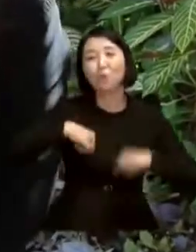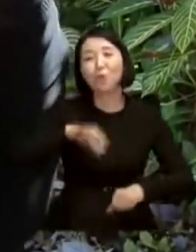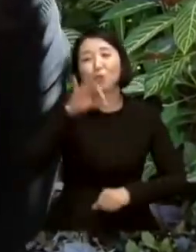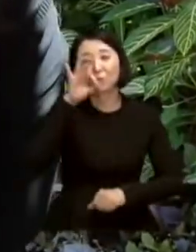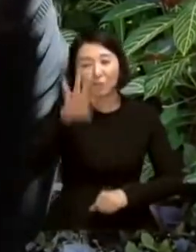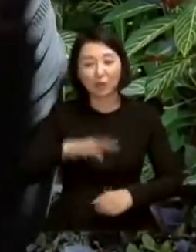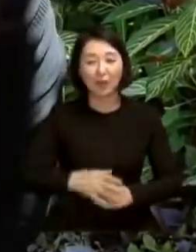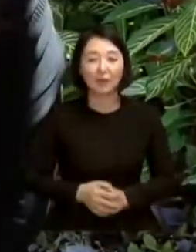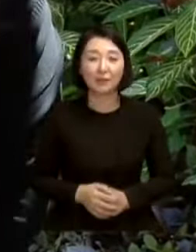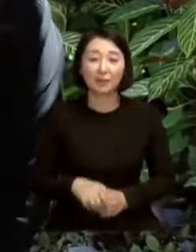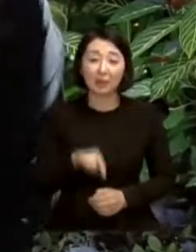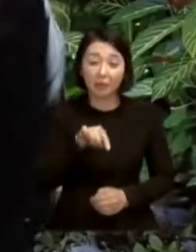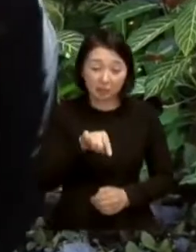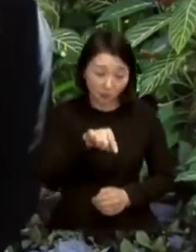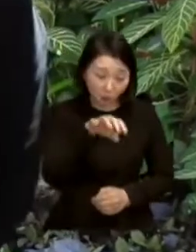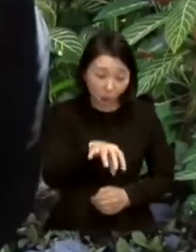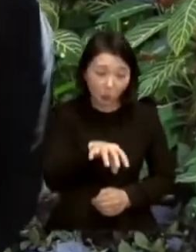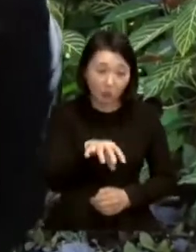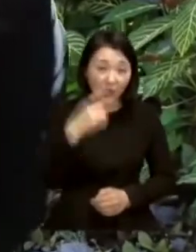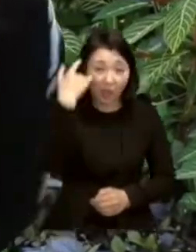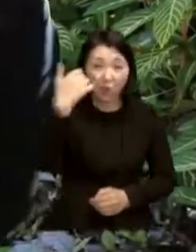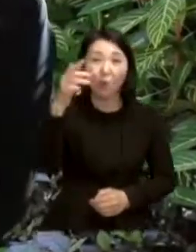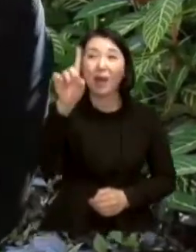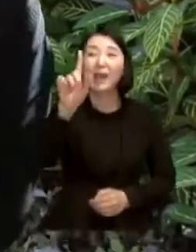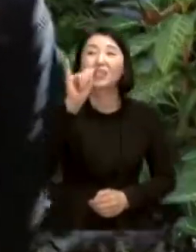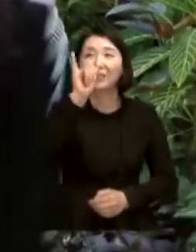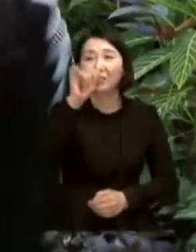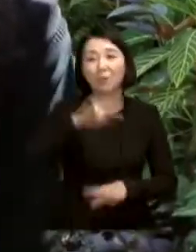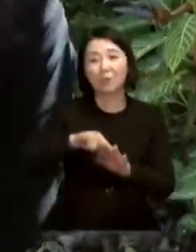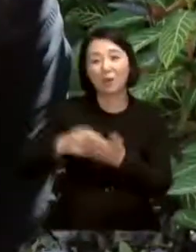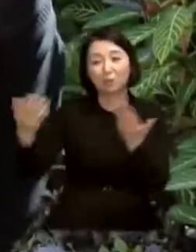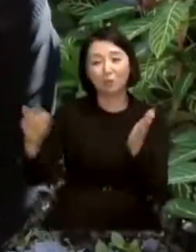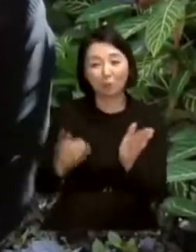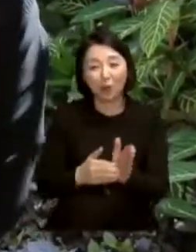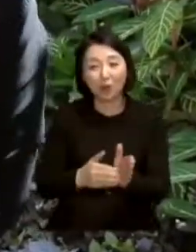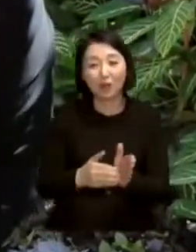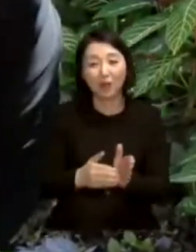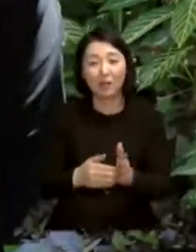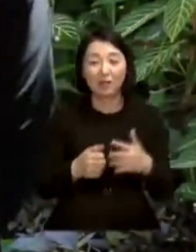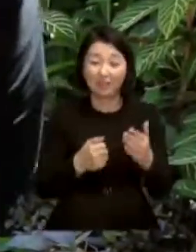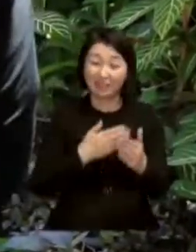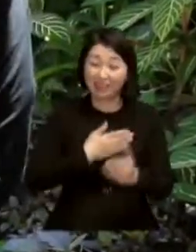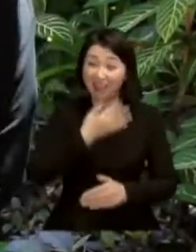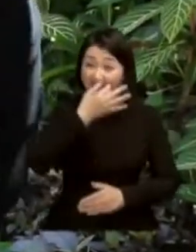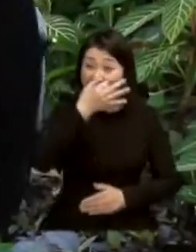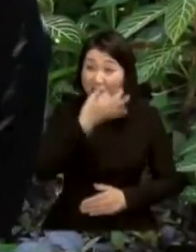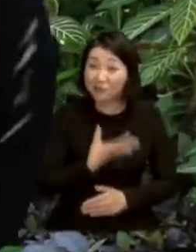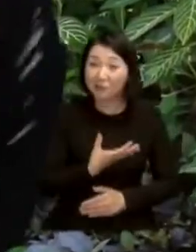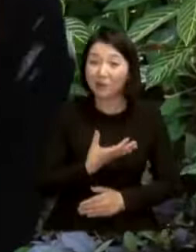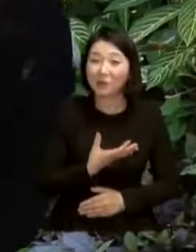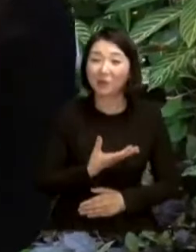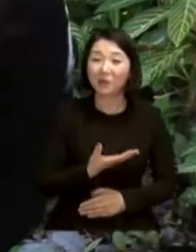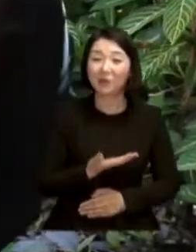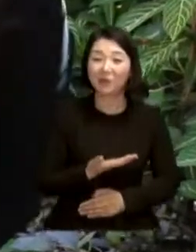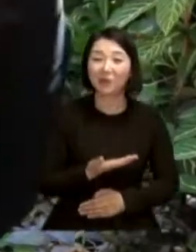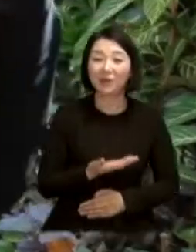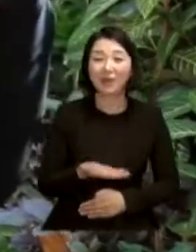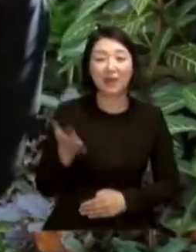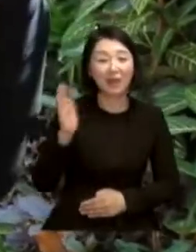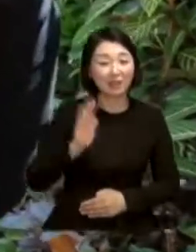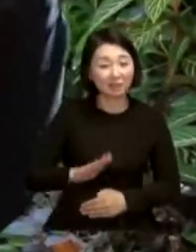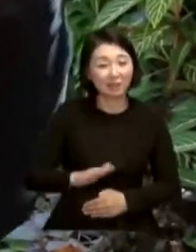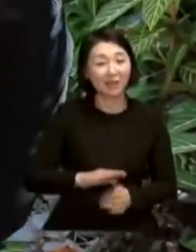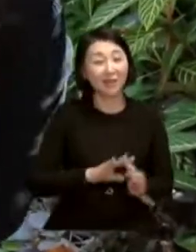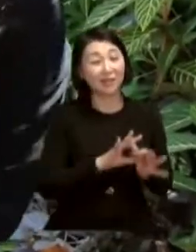없다. 이곳에 한 영혼이 있다라는 그런 마음을 주셨습니다. 그래서 저희들이 좀 힘들지만